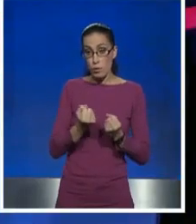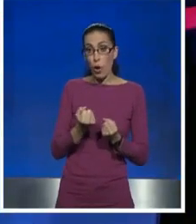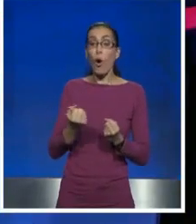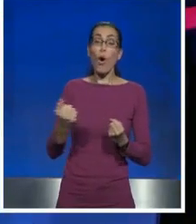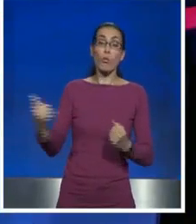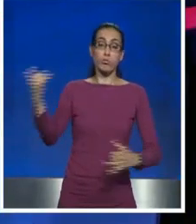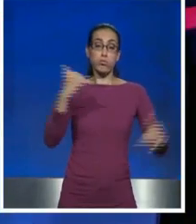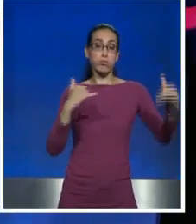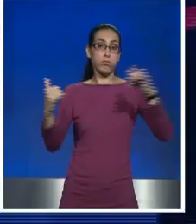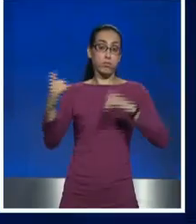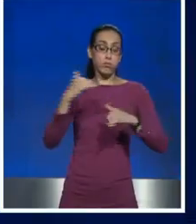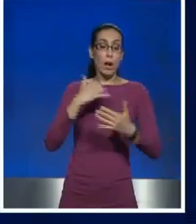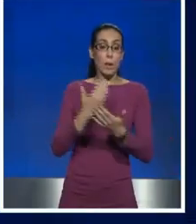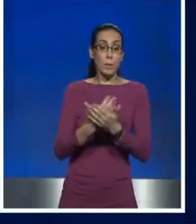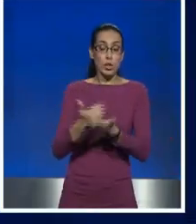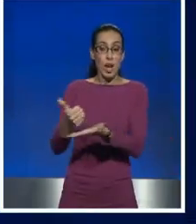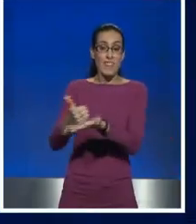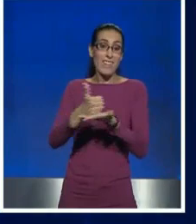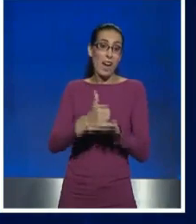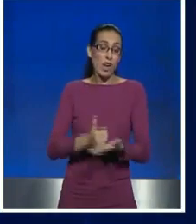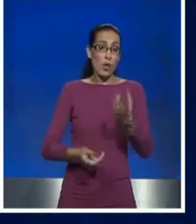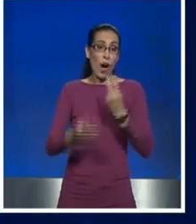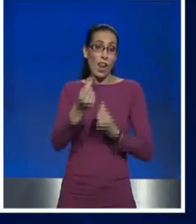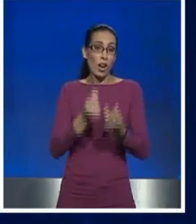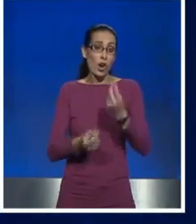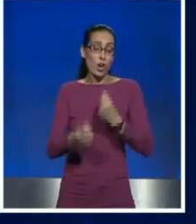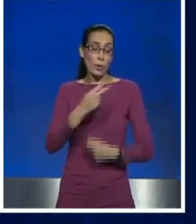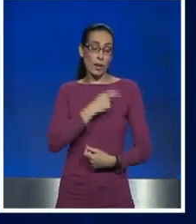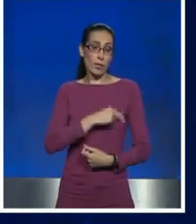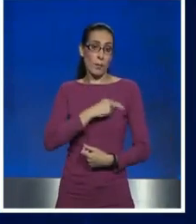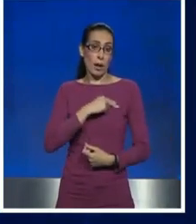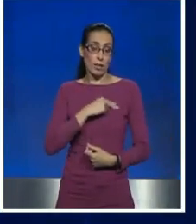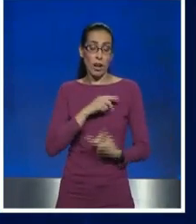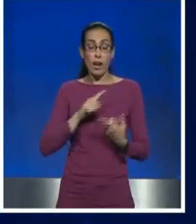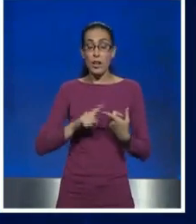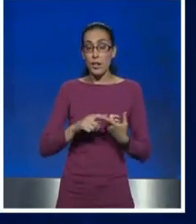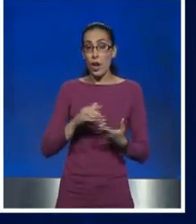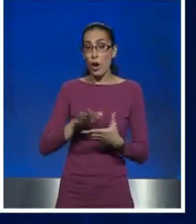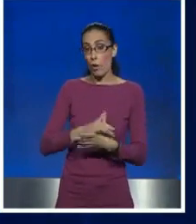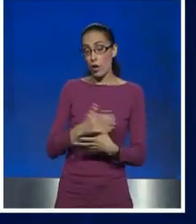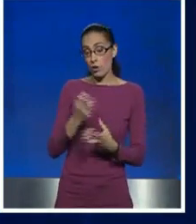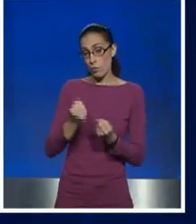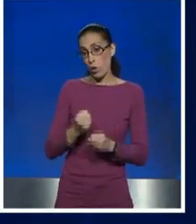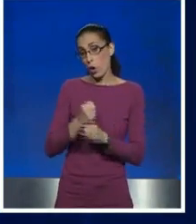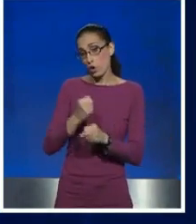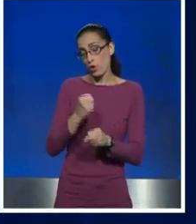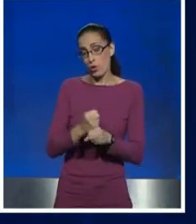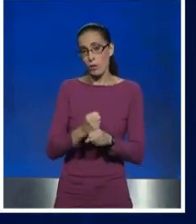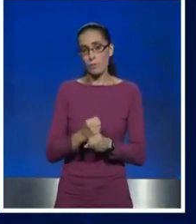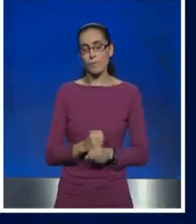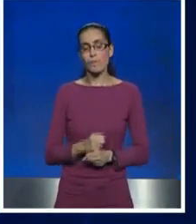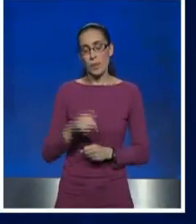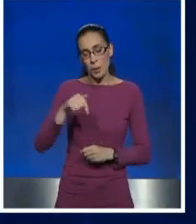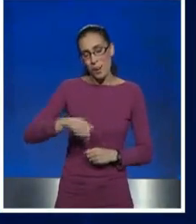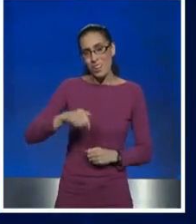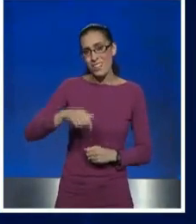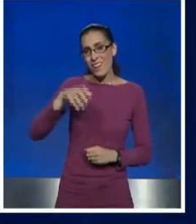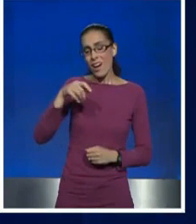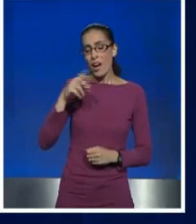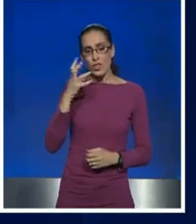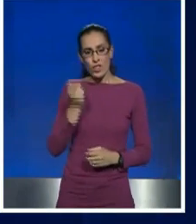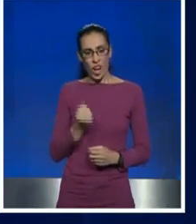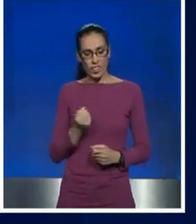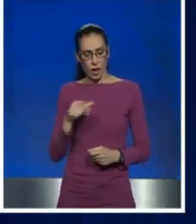biex jikkontribwixxu għall-ekonomija ta' Malta jew għax għandna bżonn nagħmel xi pensjonijiet. Irid nisperjenzaw pagi